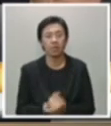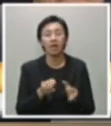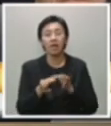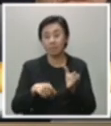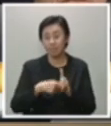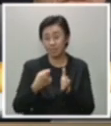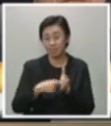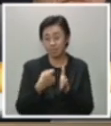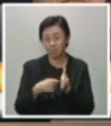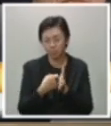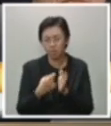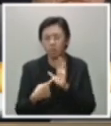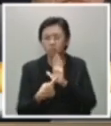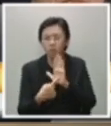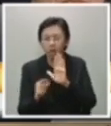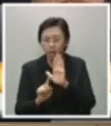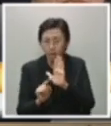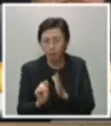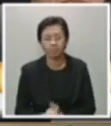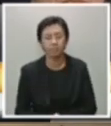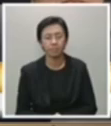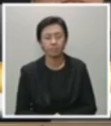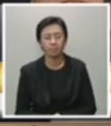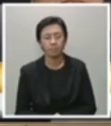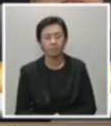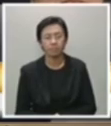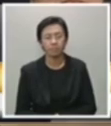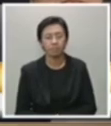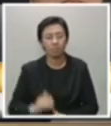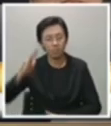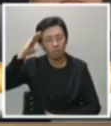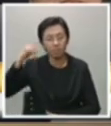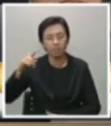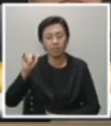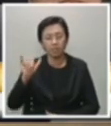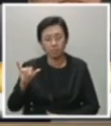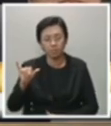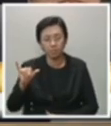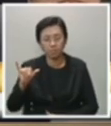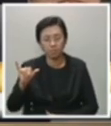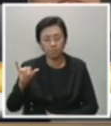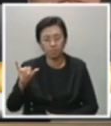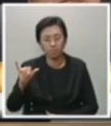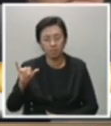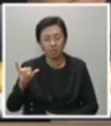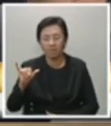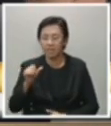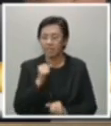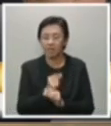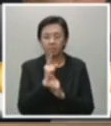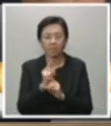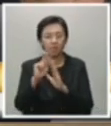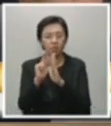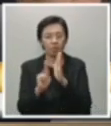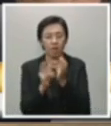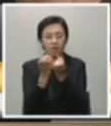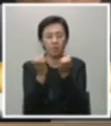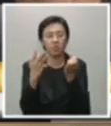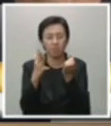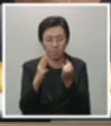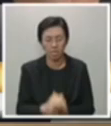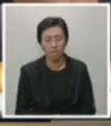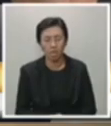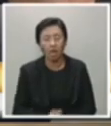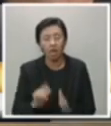อบที่ชี้ให้เห็นว่าพลเอกประยุทธ์จันทร์โอชาจงใจไม่ปฏิบัติตามรัฐธรรมนูญมาต